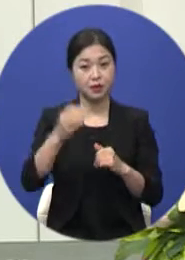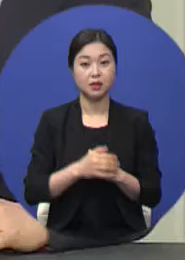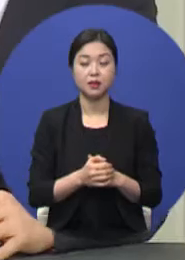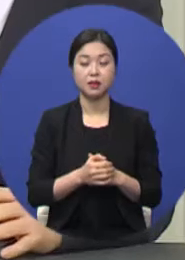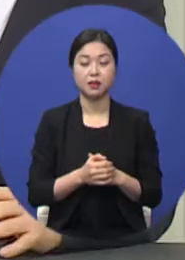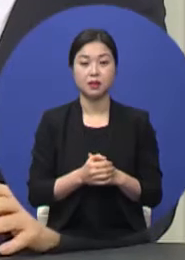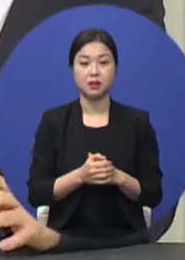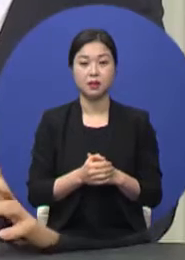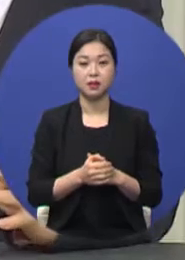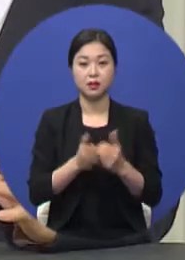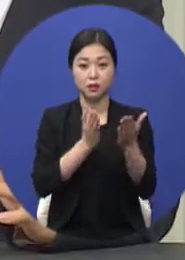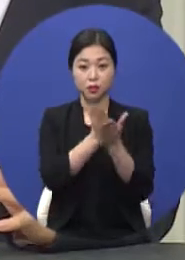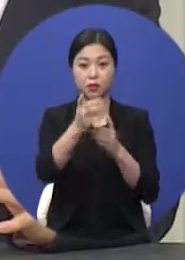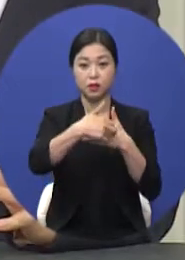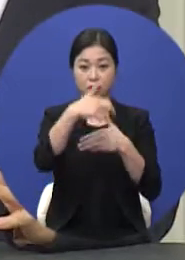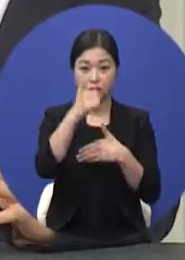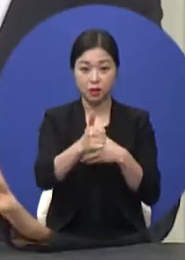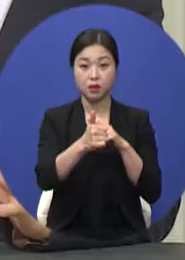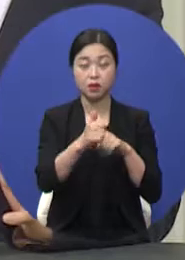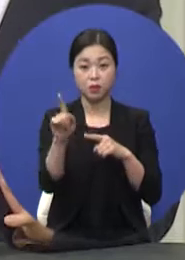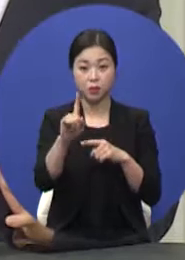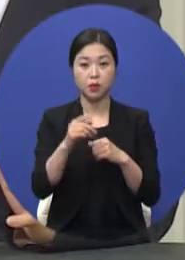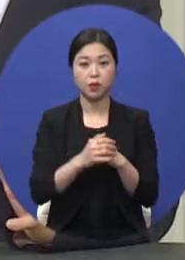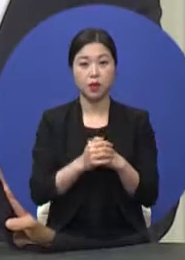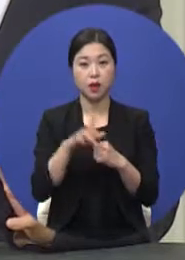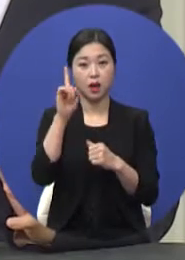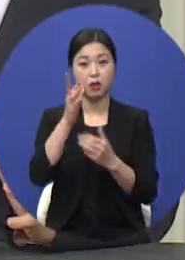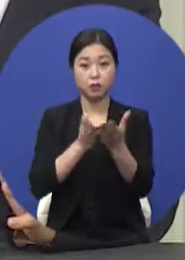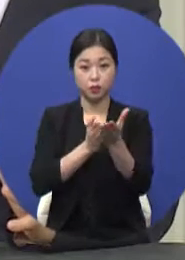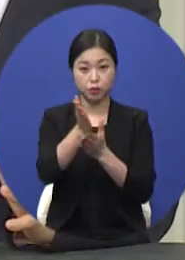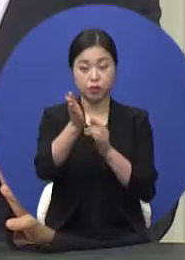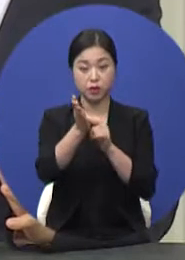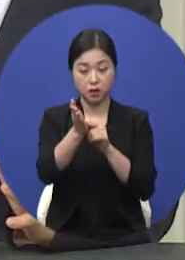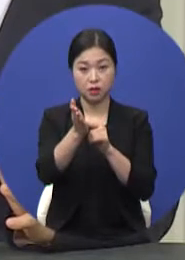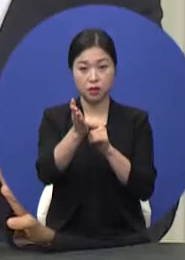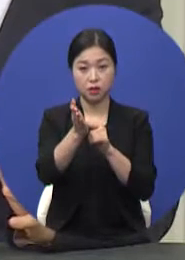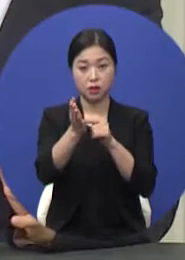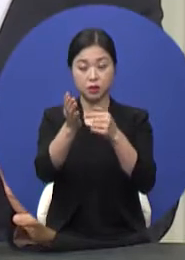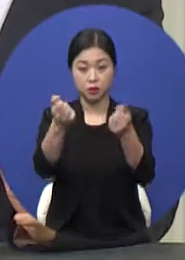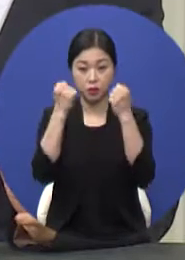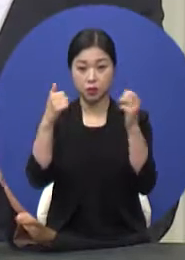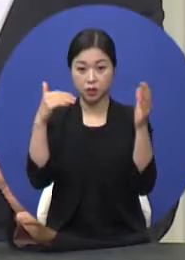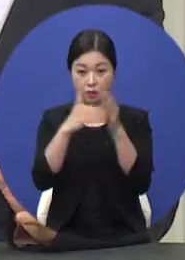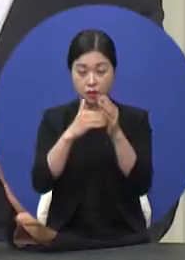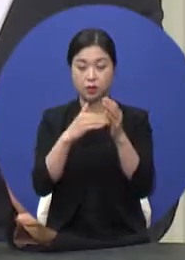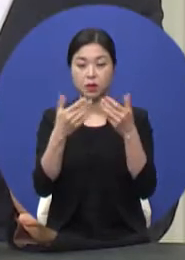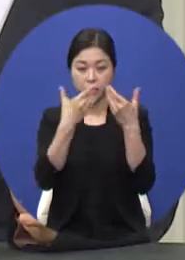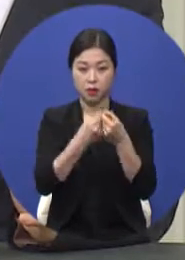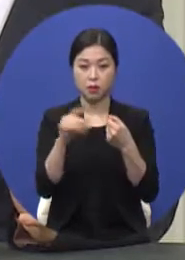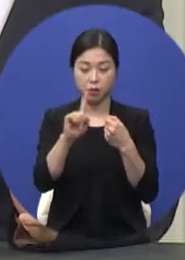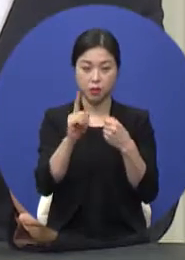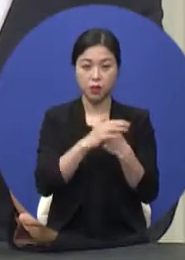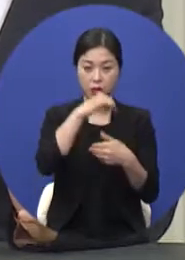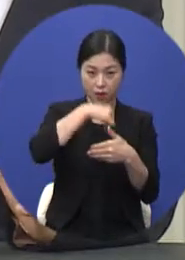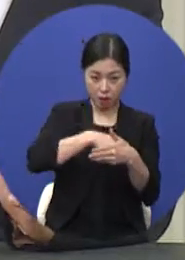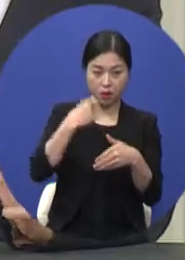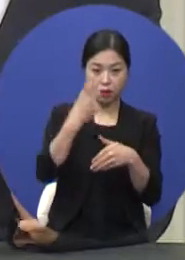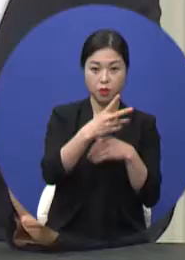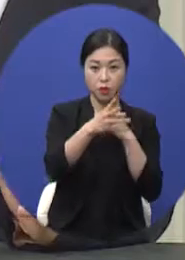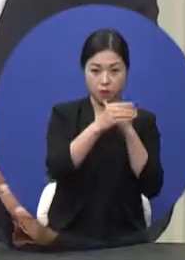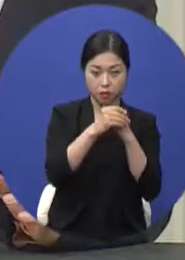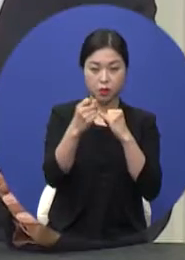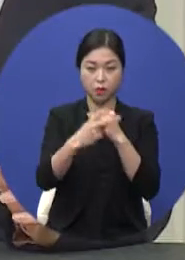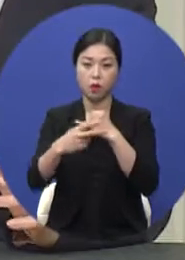네, 전문의는 이제 어떤 한 분야의 의학의 한 분야를 전공을 갖다가 해서 예를 들어 뭐 내과, 산부인과, 뭐 외과